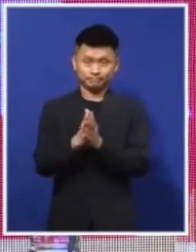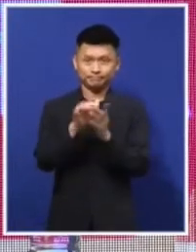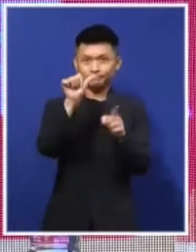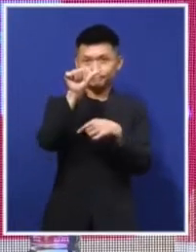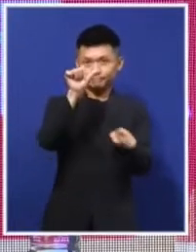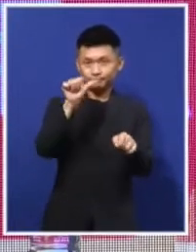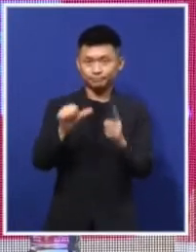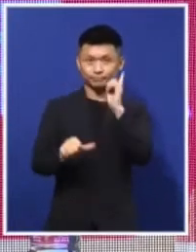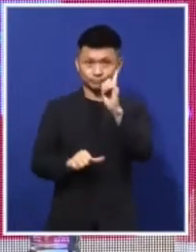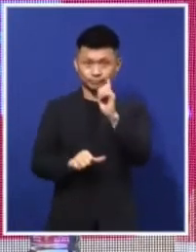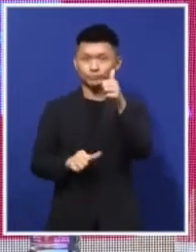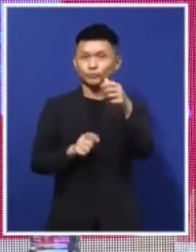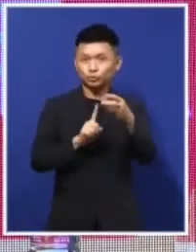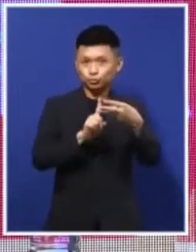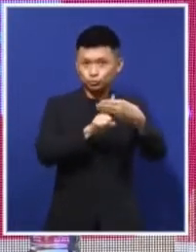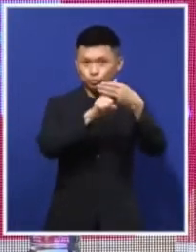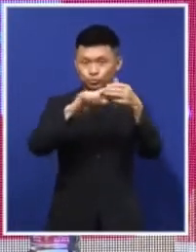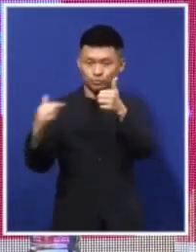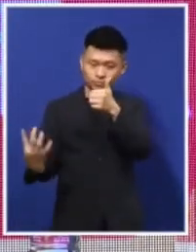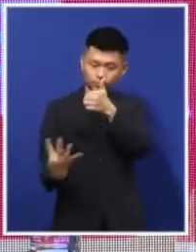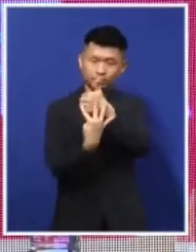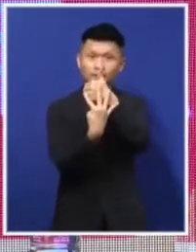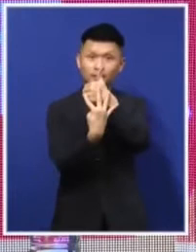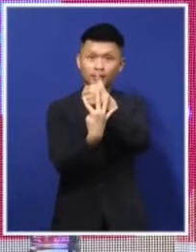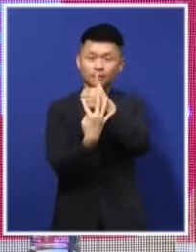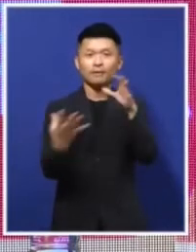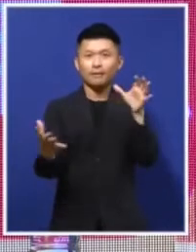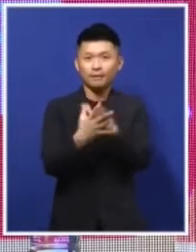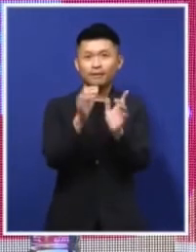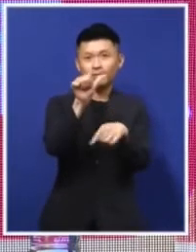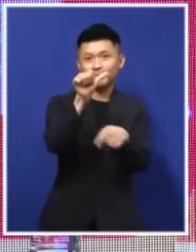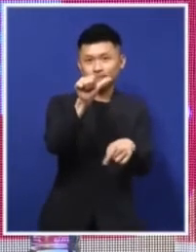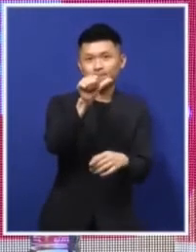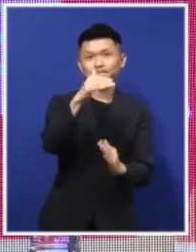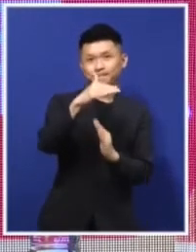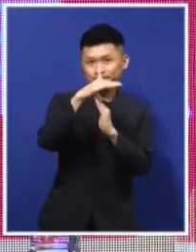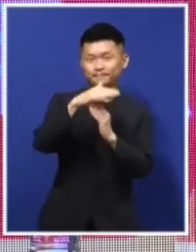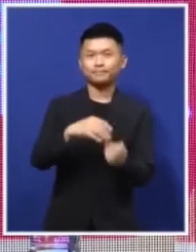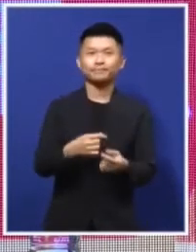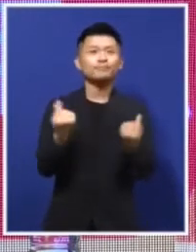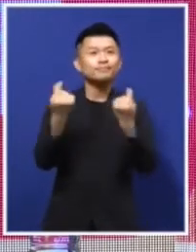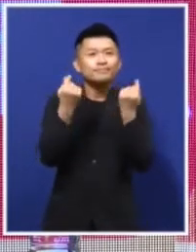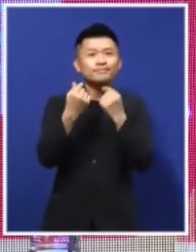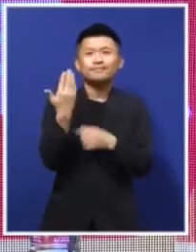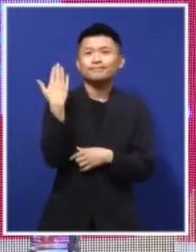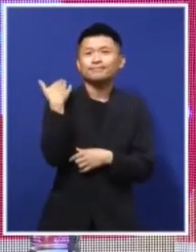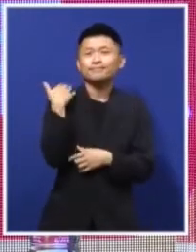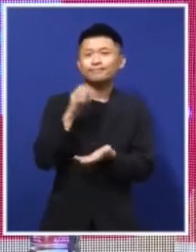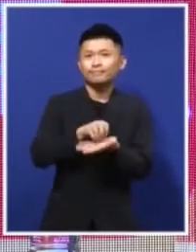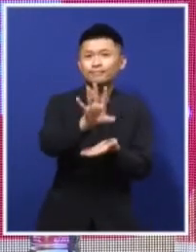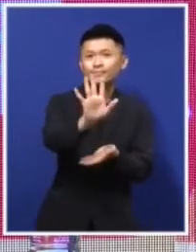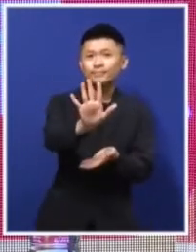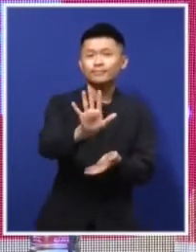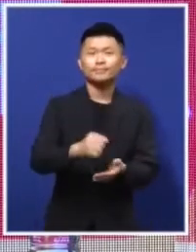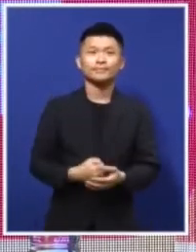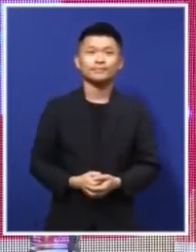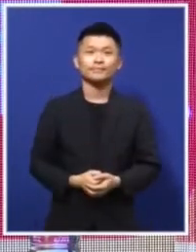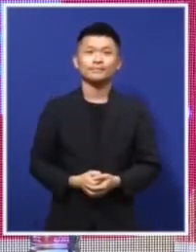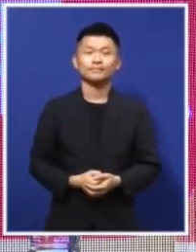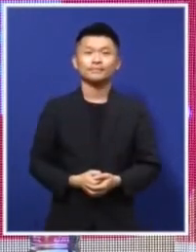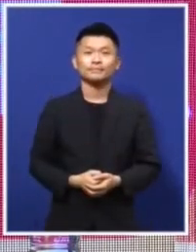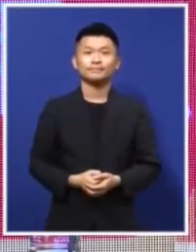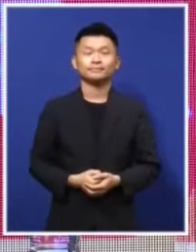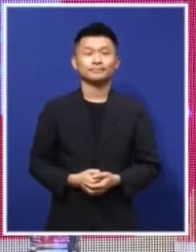一个主绑人，然后最多4个共同绑定人。那这5个人就像之前在这边跟大家分享一样，不